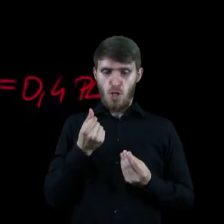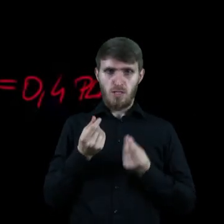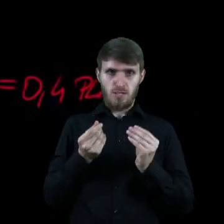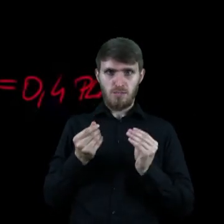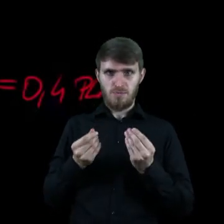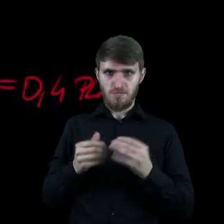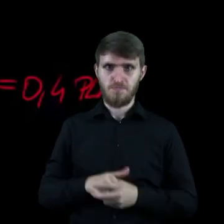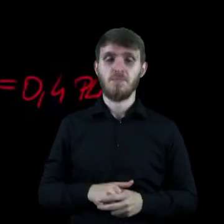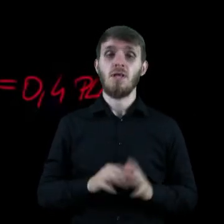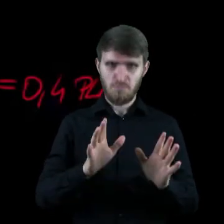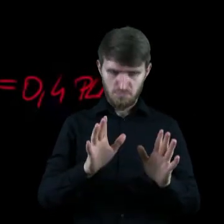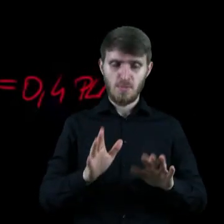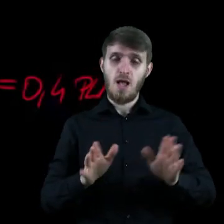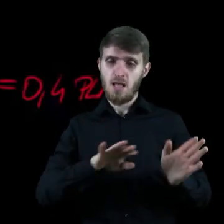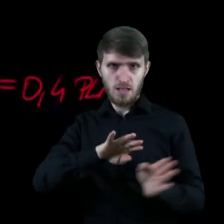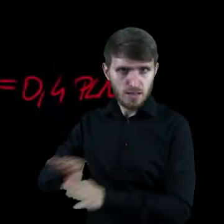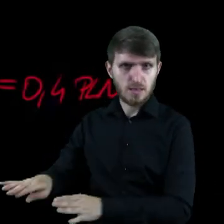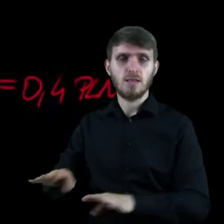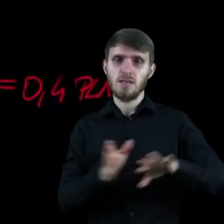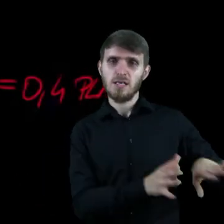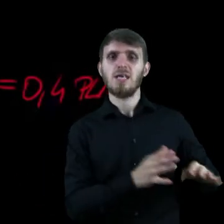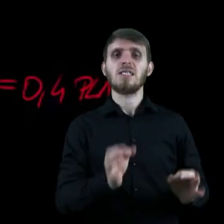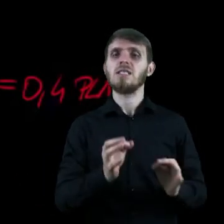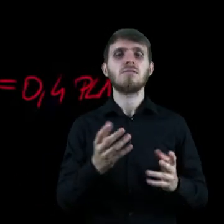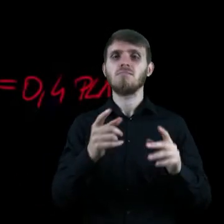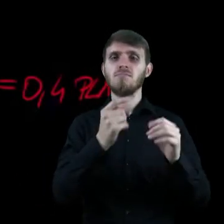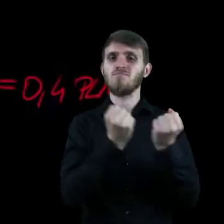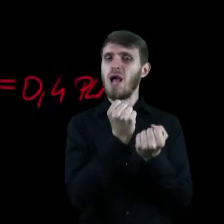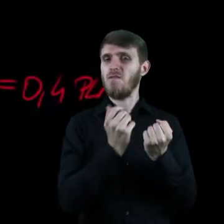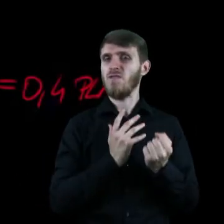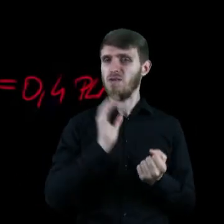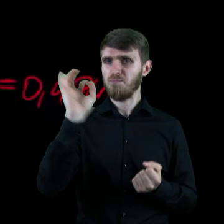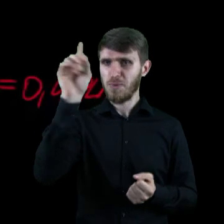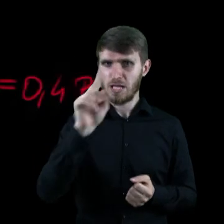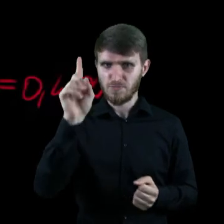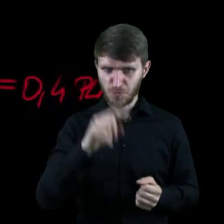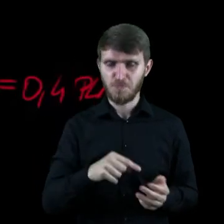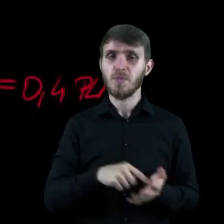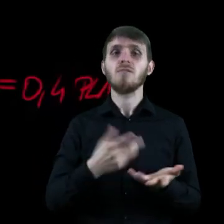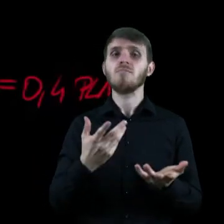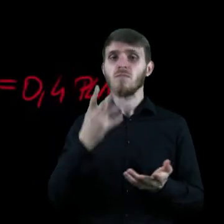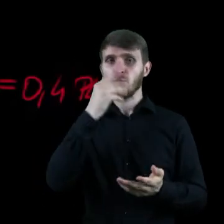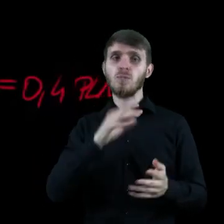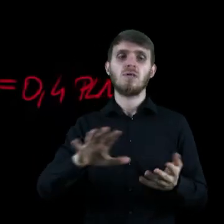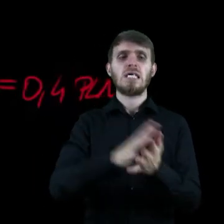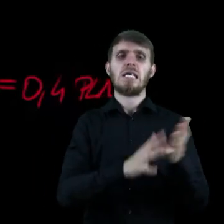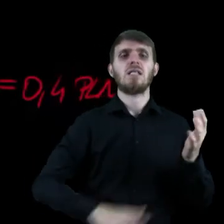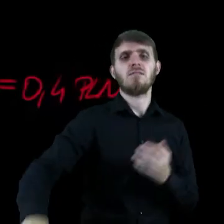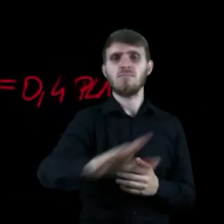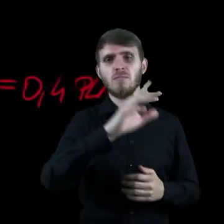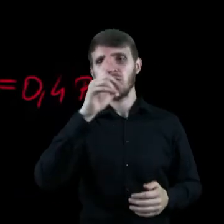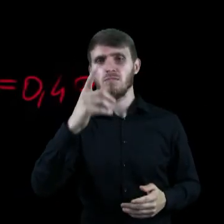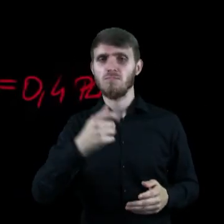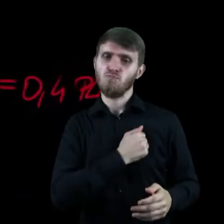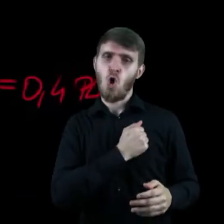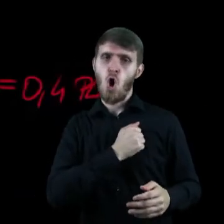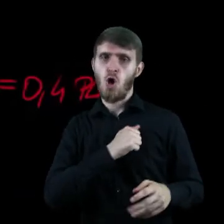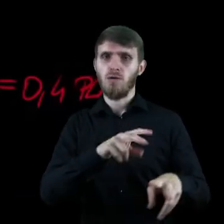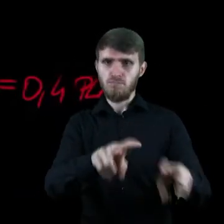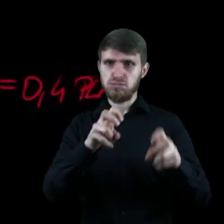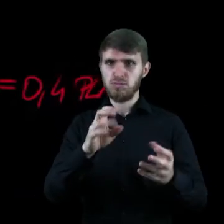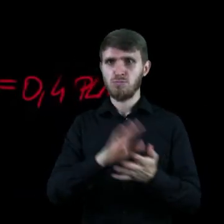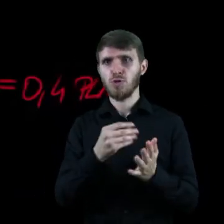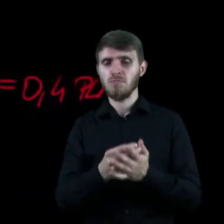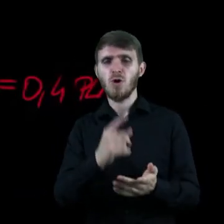danego terminu. Ale dzisiaj chcieliśmy się przyjrzeć bliżej obligacjom. W tym przypadku zaciągamy dług na rynku publicznym, czyli